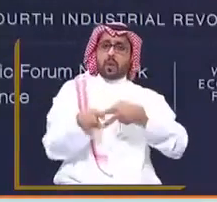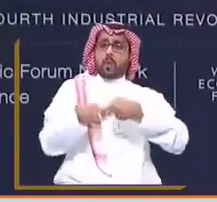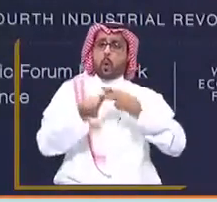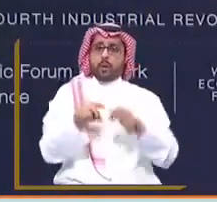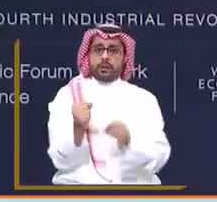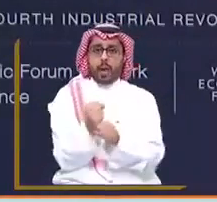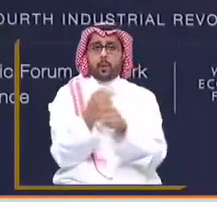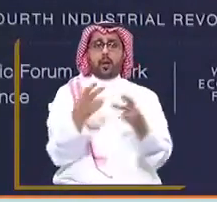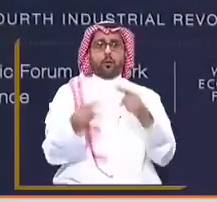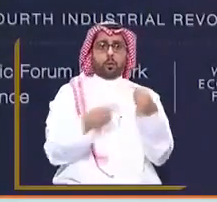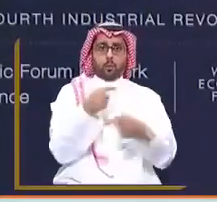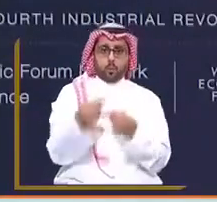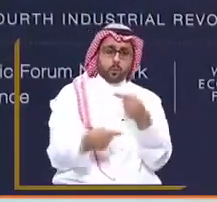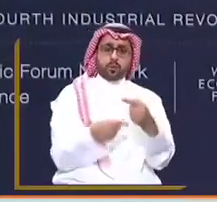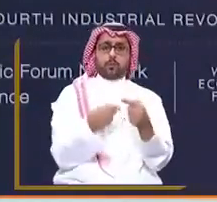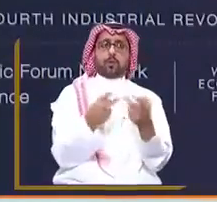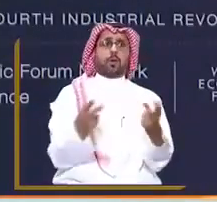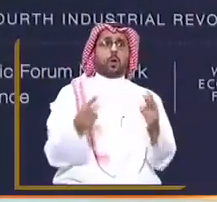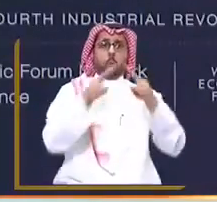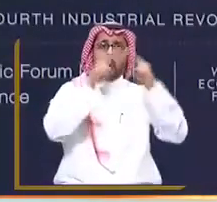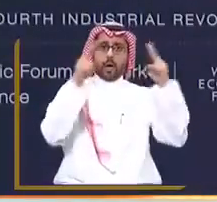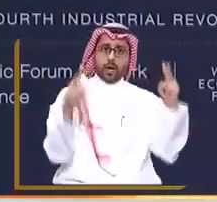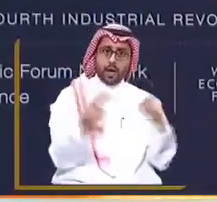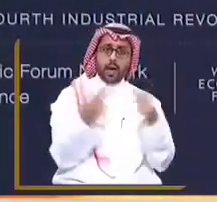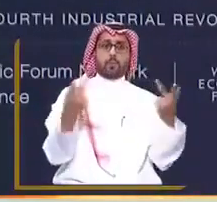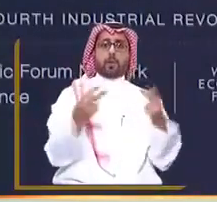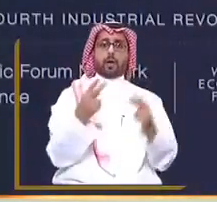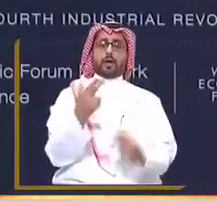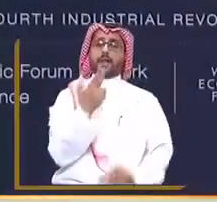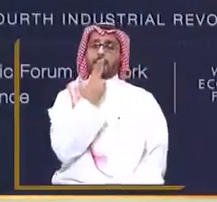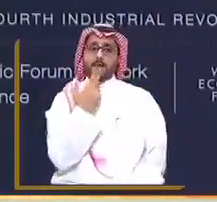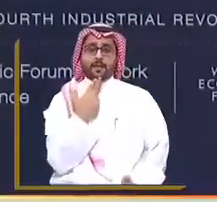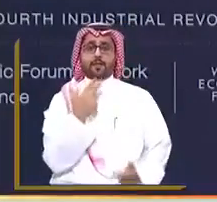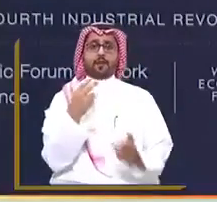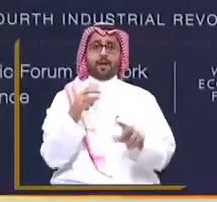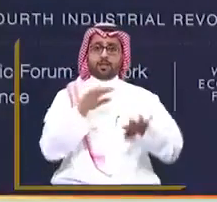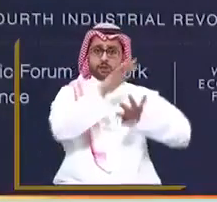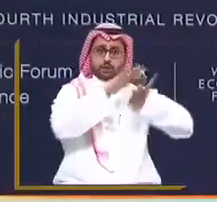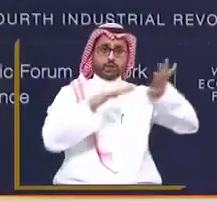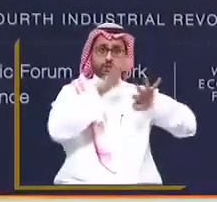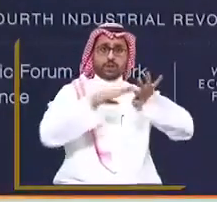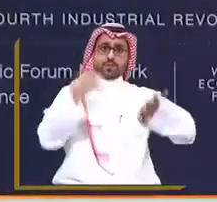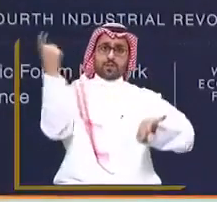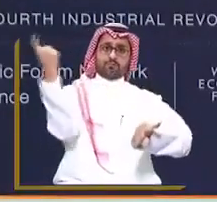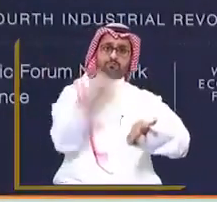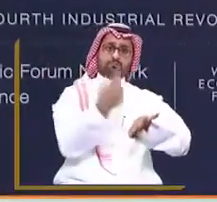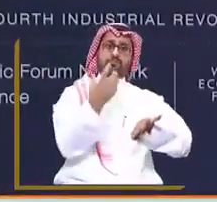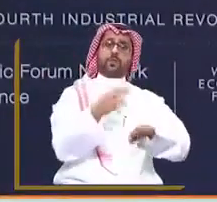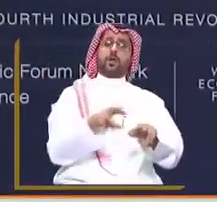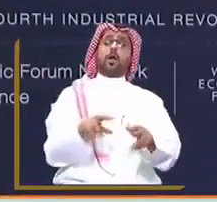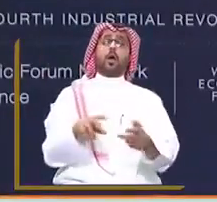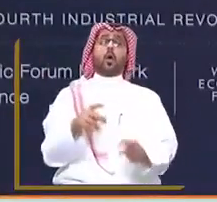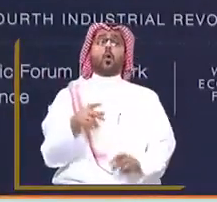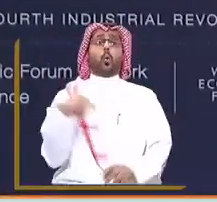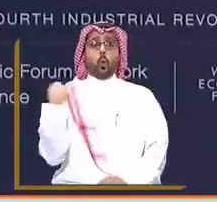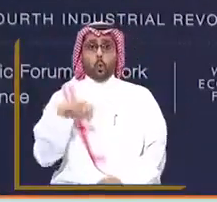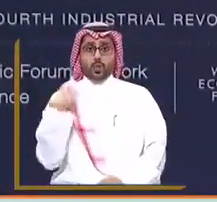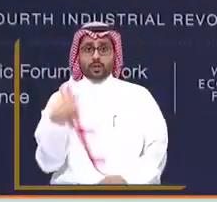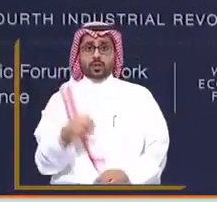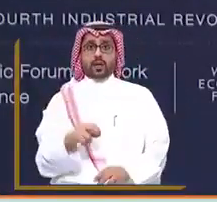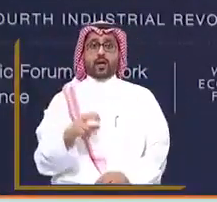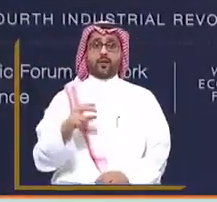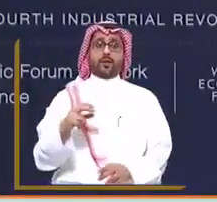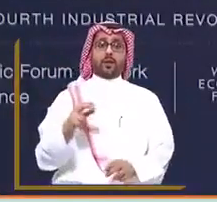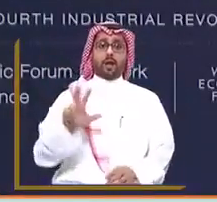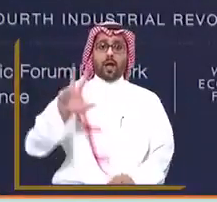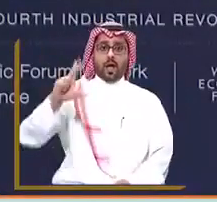الطاقة وأيضا الطاقة النظيفة، وسوف تكون هناك كلمة لصاحب السمو الملك الأمير عبد العزيز بن سلمان بن عبد العزيز وزير الطاقة،